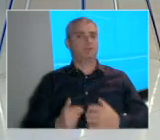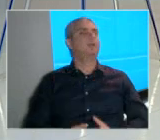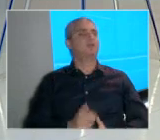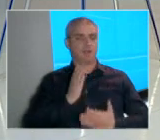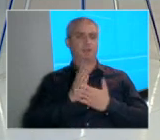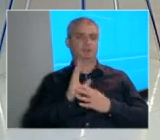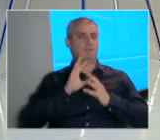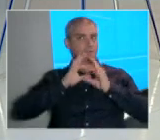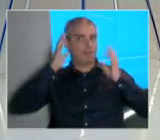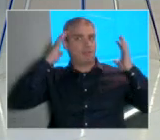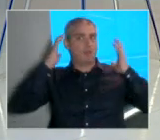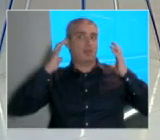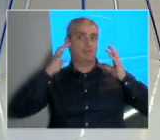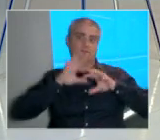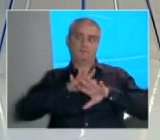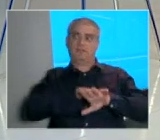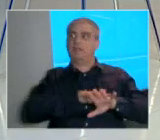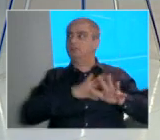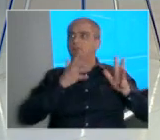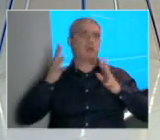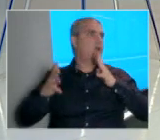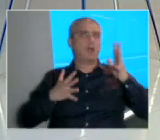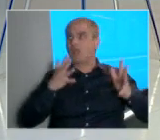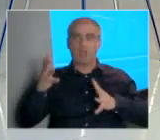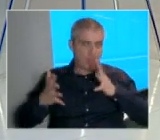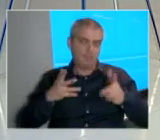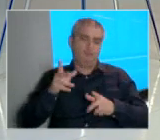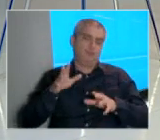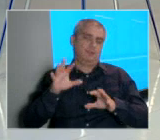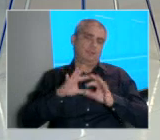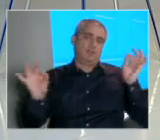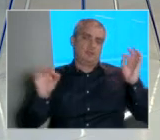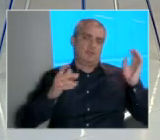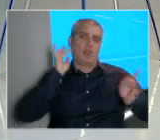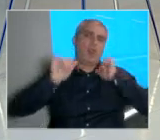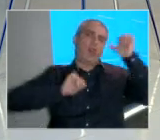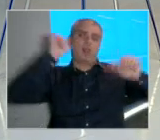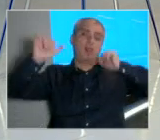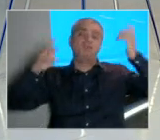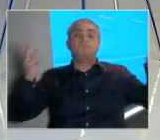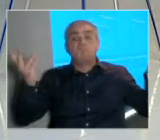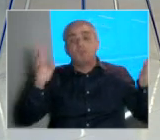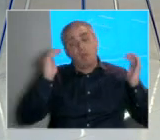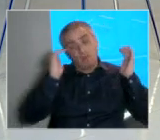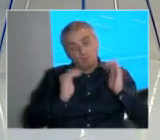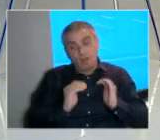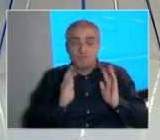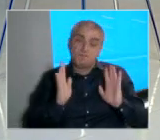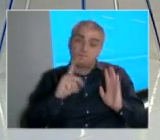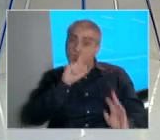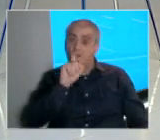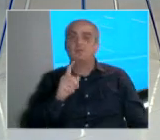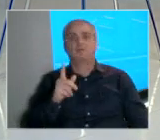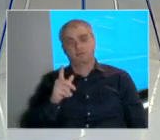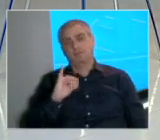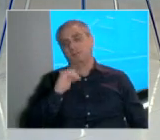שהם ייכנסו ללחץ וירגישו את העסק בורח מהידיים, ואז הגוואלד יחזור. אולי בצמצום הפעם, אולי, כן.